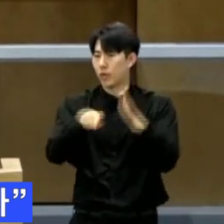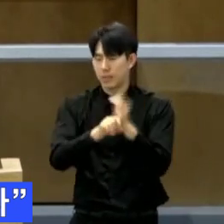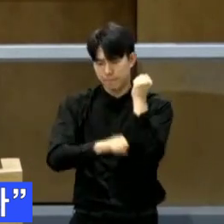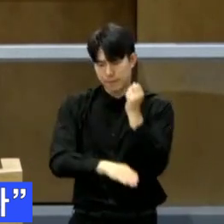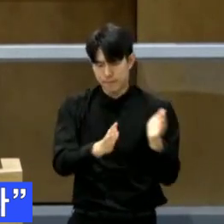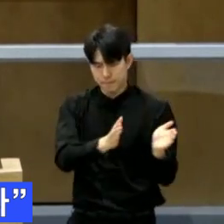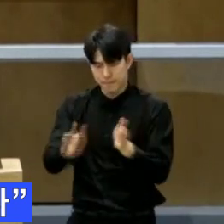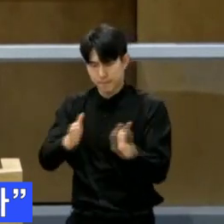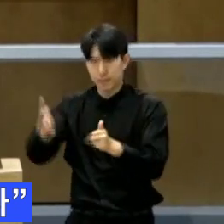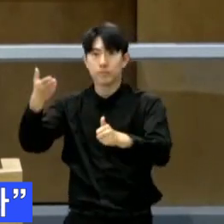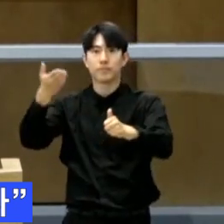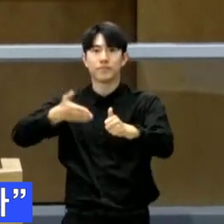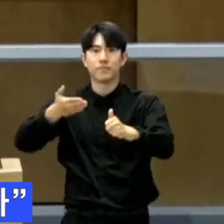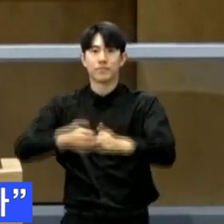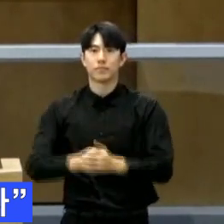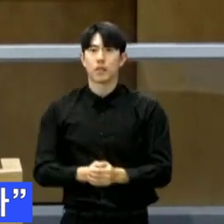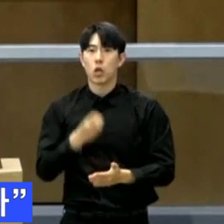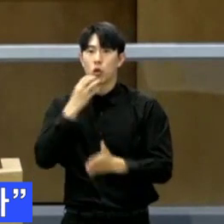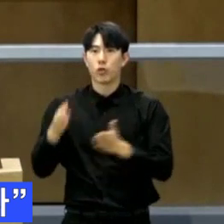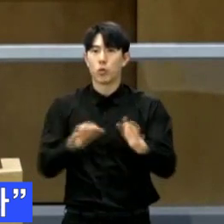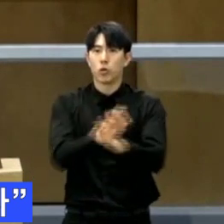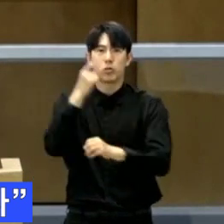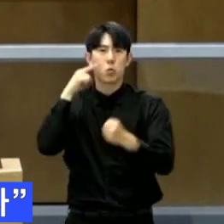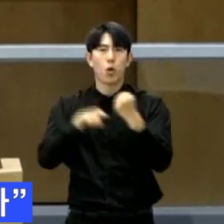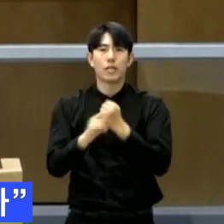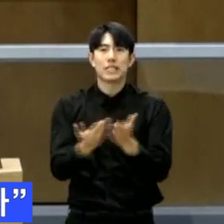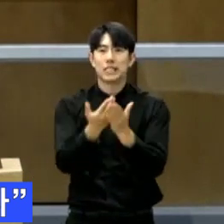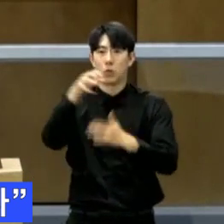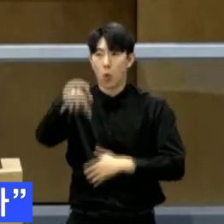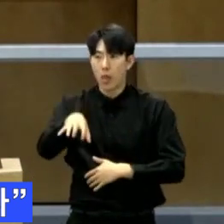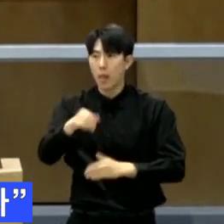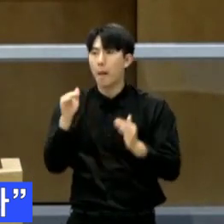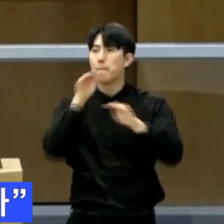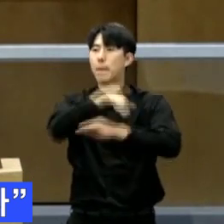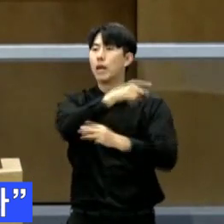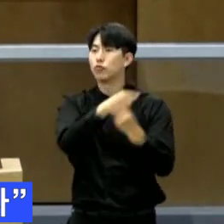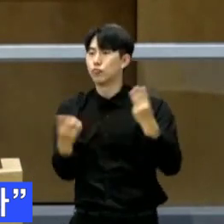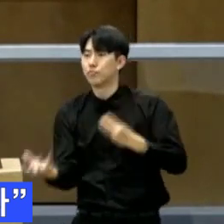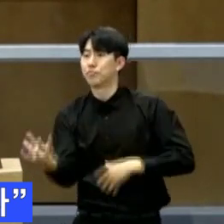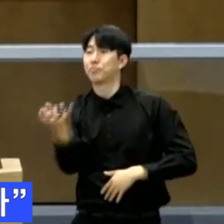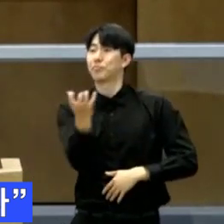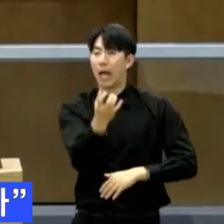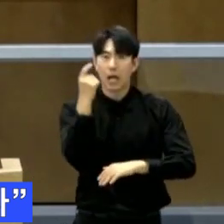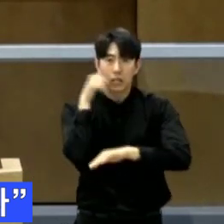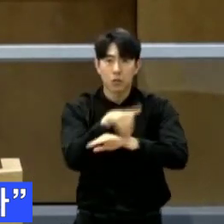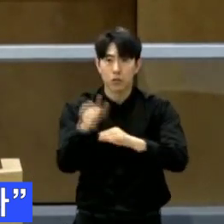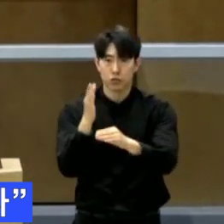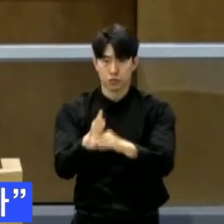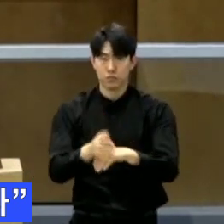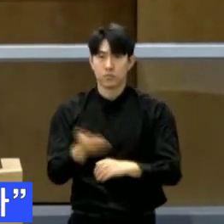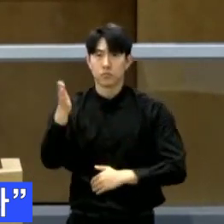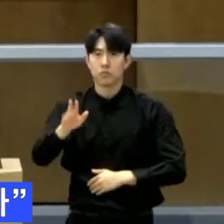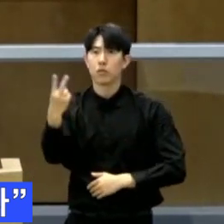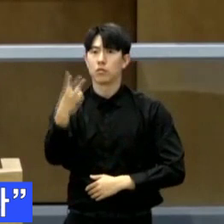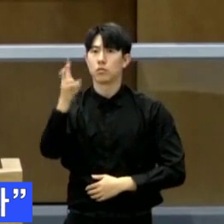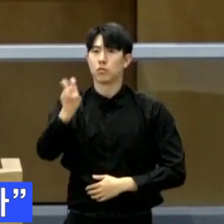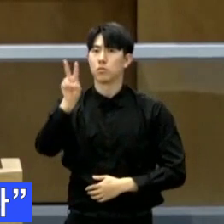다져주시기 바랍니다. 경기도 경제과학진흥원은 파주시로 이전이 예정되어 있습니다.